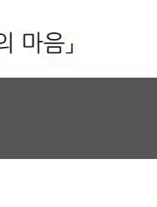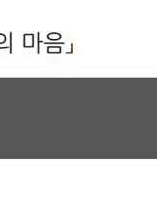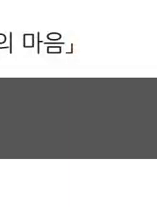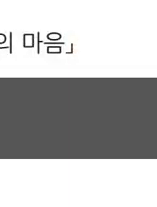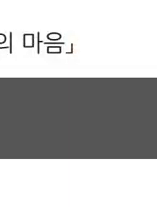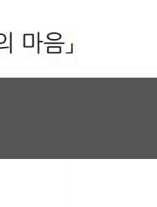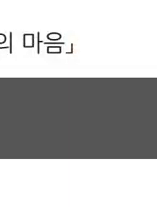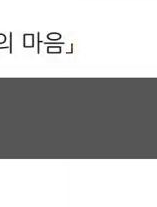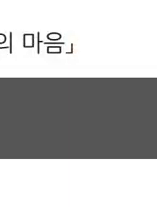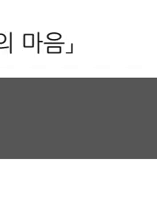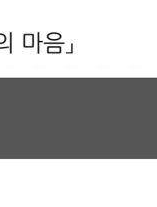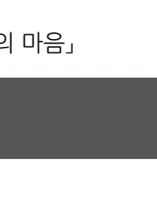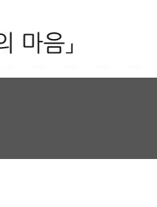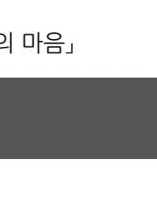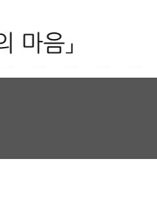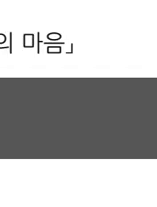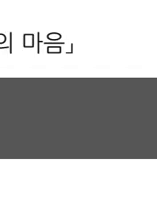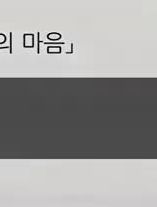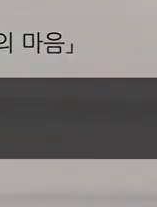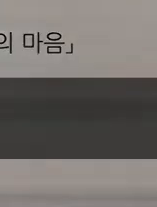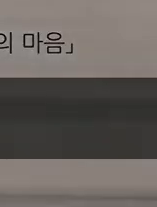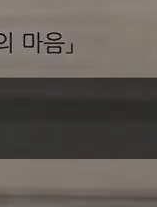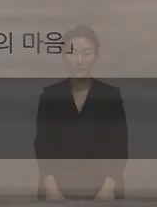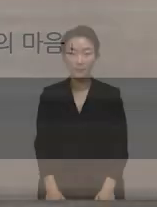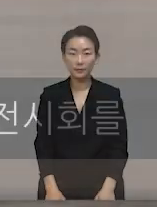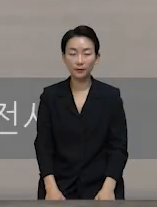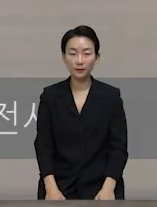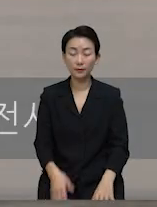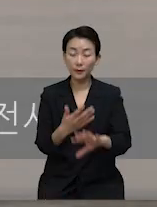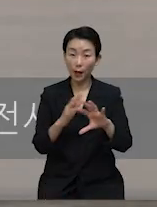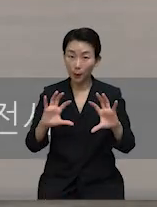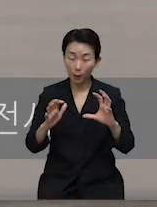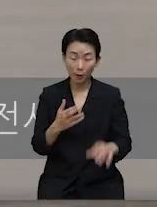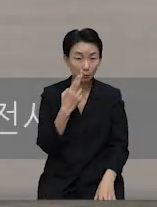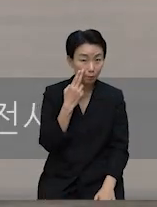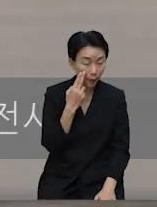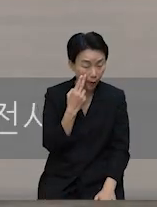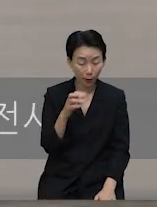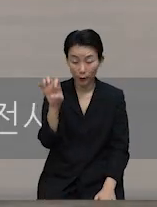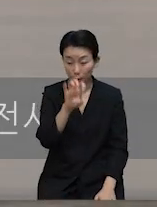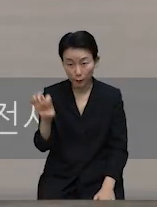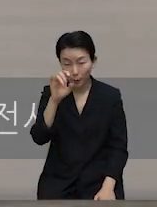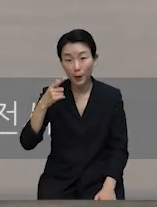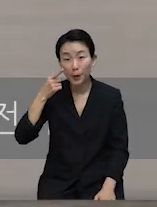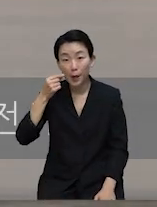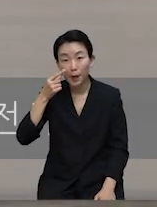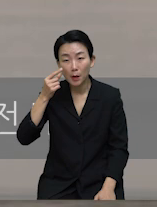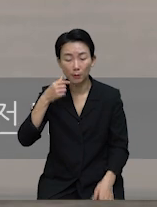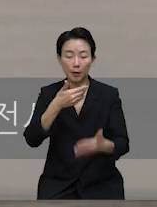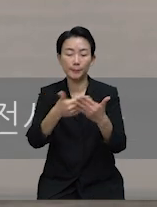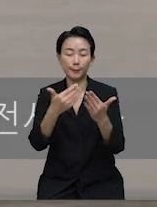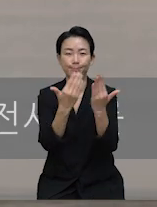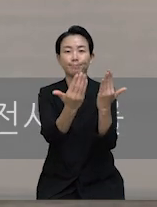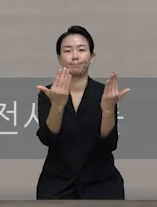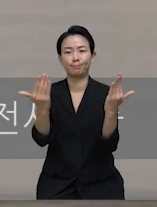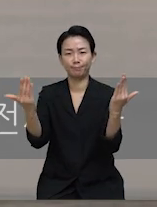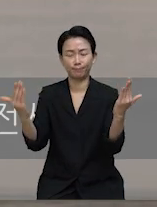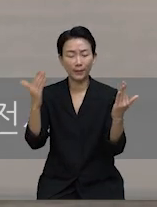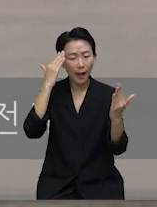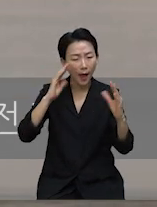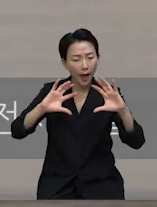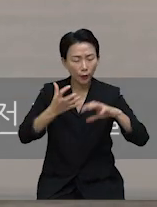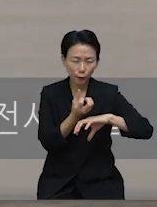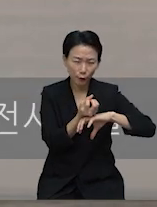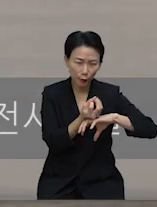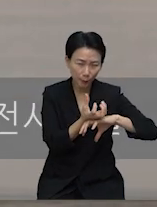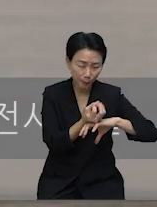엮어 지금도 많은 사람들이 찾아 읽고 있습니다. 한편 국외로는 한국국보전, 한국미술 5천년 전